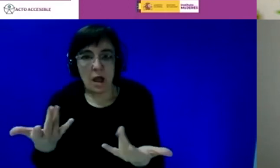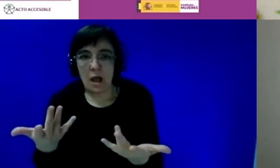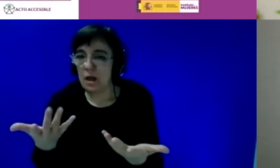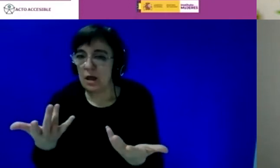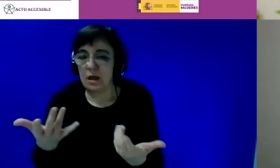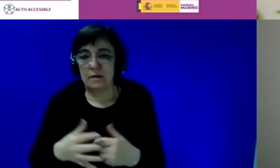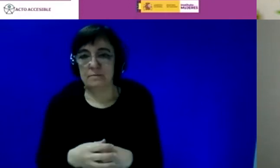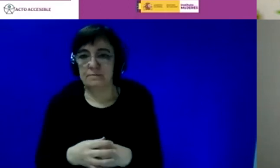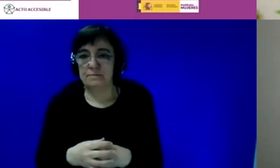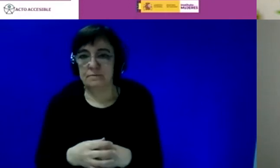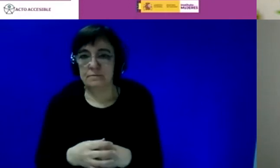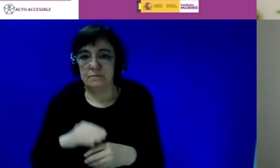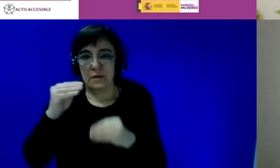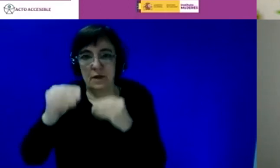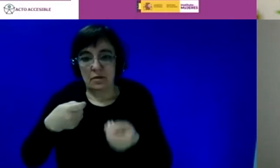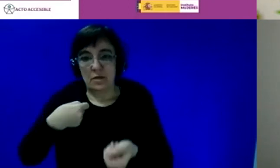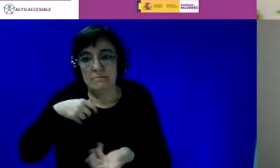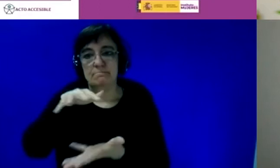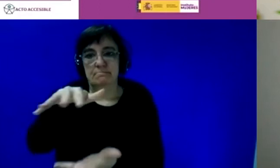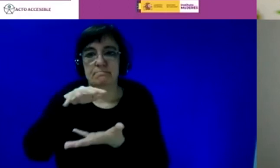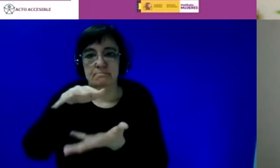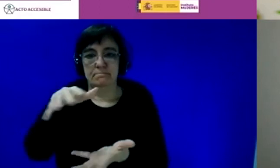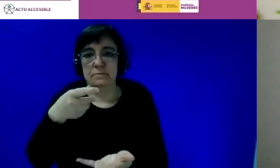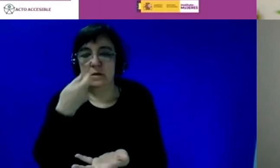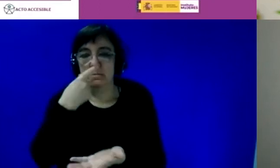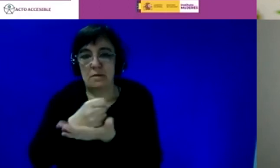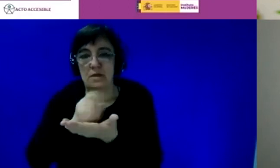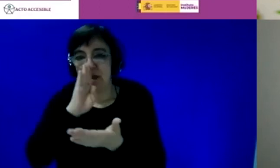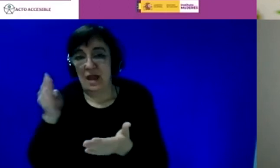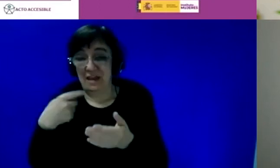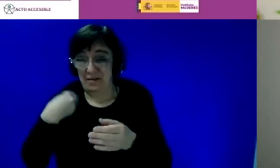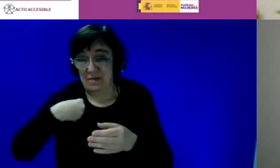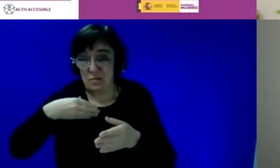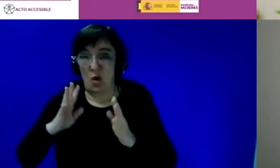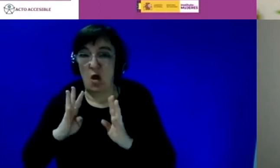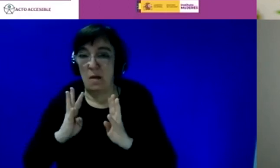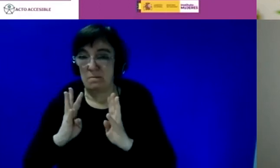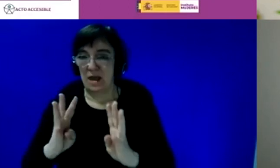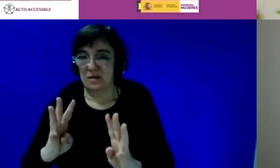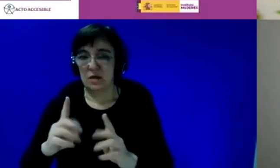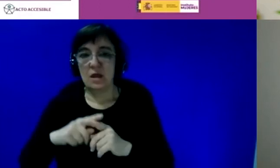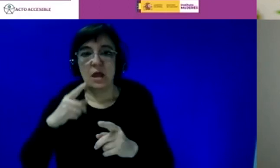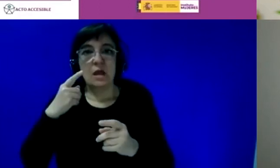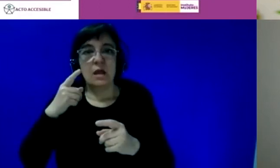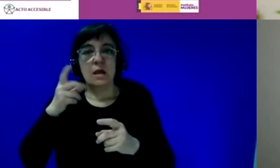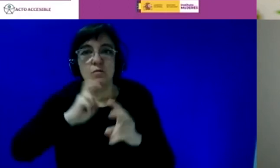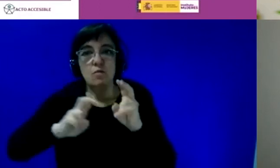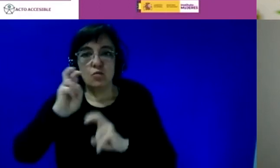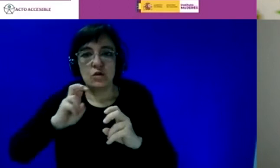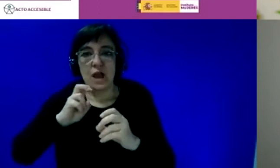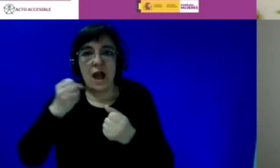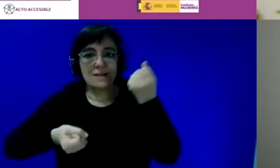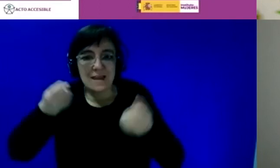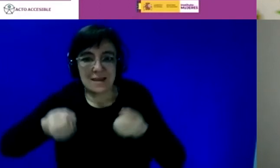medicines to the humanitarian aid shipments that will be transported tomorrow to Kherson. Ми працюємо з